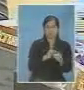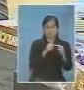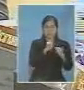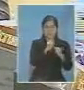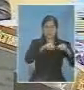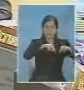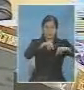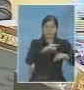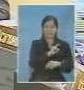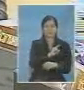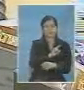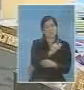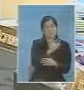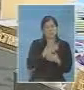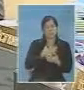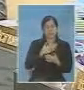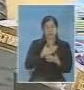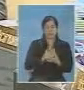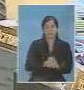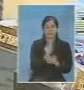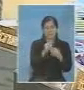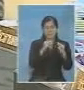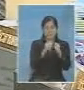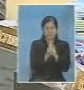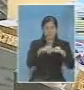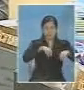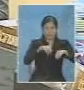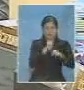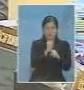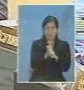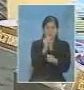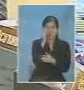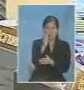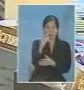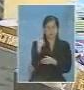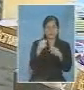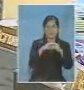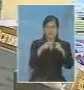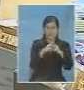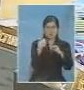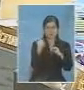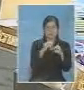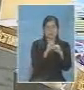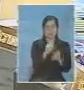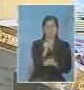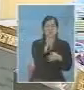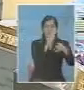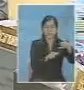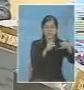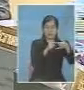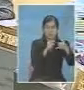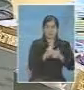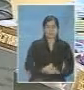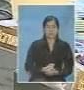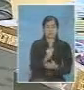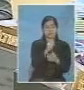แต่วันนี้เราเองเราไม่สามารถที่จะทันเพราะว่าสักพักเราก็จะมีอัตราปัญหาก็คืออัตราผู้ที่เกษียณแล้วจบไป